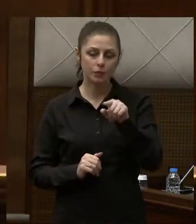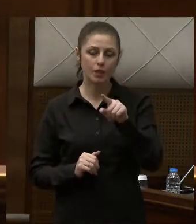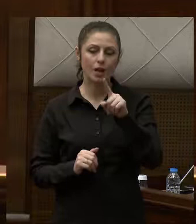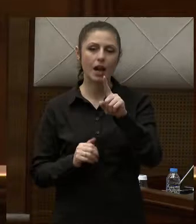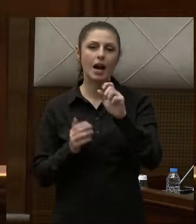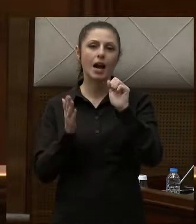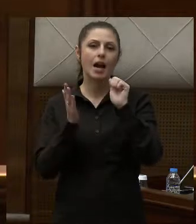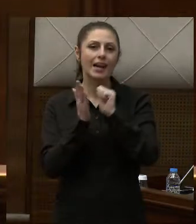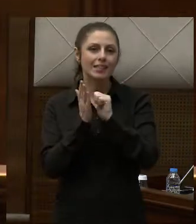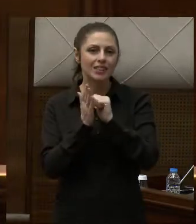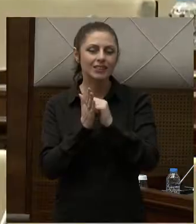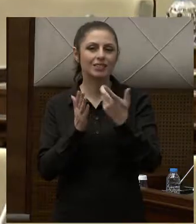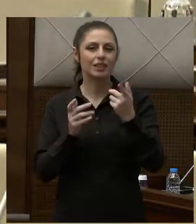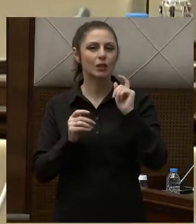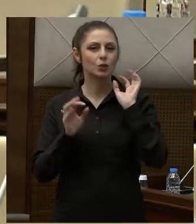gazeteciler gününü kutlarken